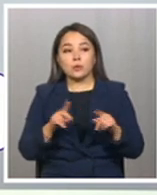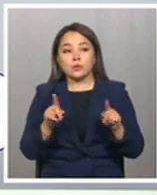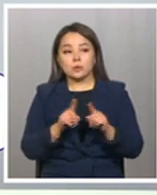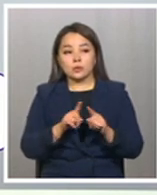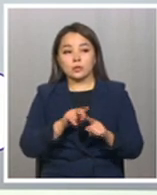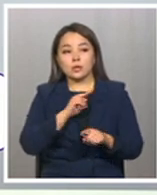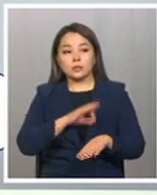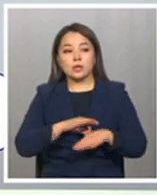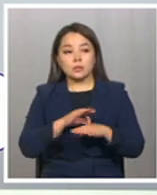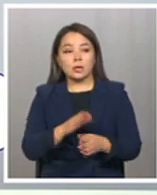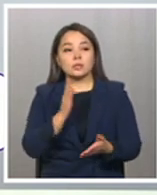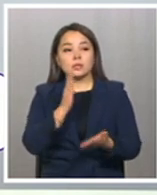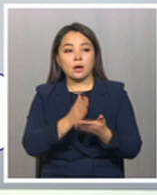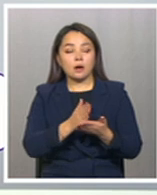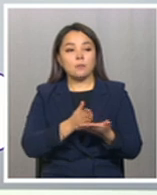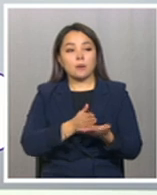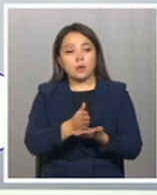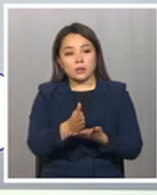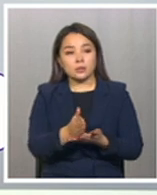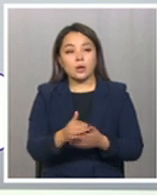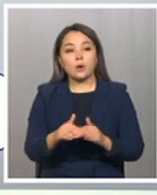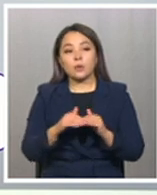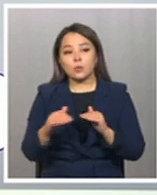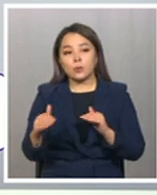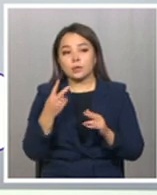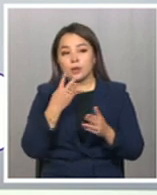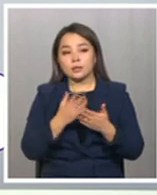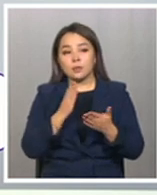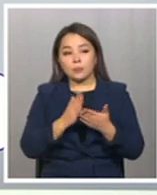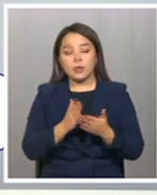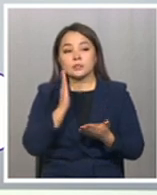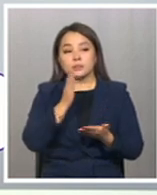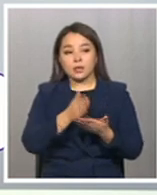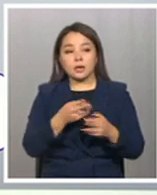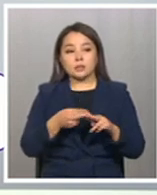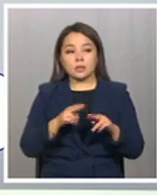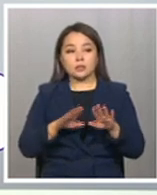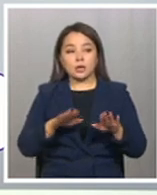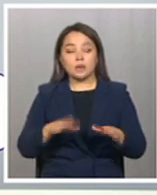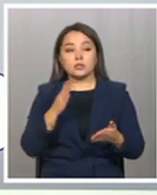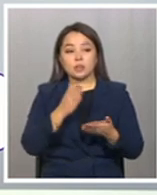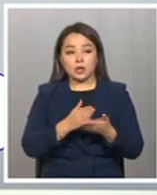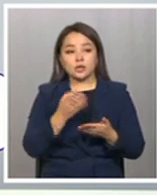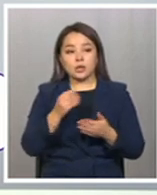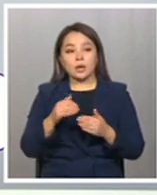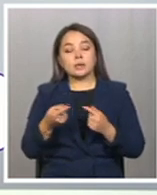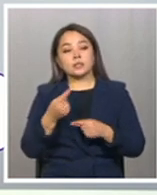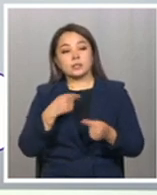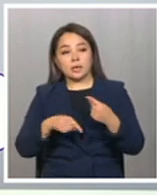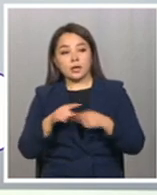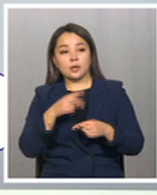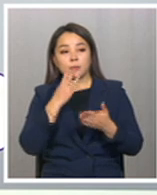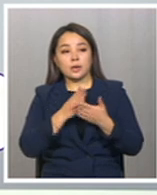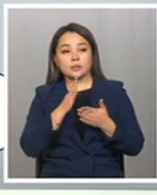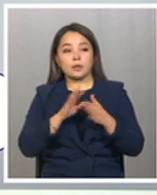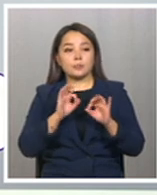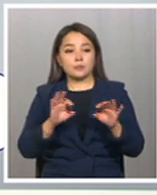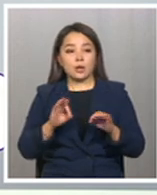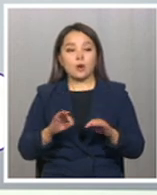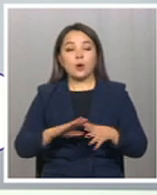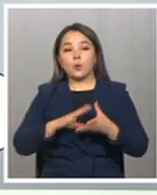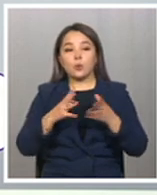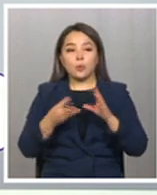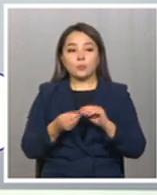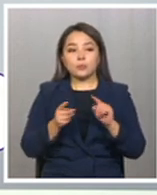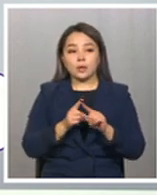ол тік бағыттағы және көлденең бағыттағы болуы мүмкін. Ал тік бағыттағы ол тікелей және кері деп, ал және көлденең бағыттағы бұл